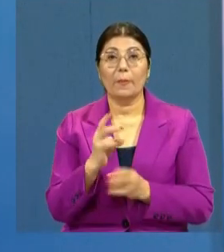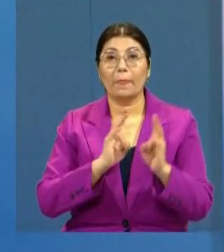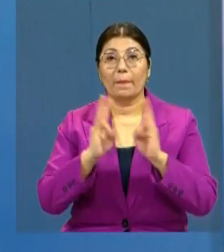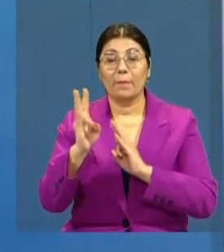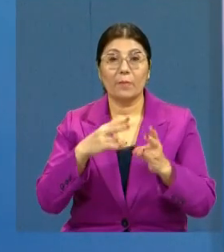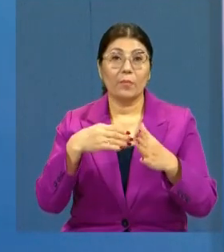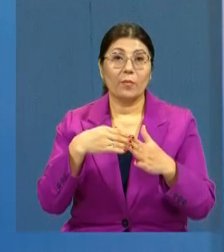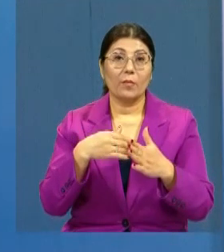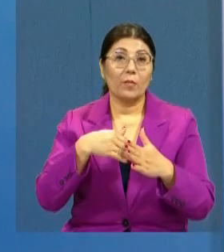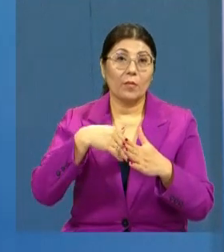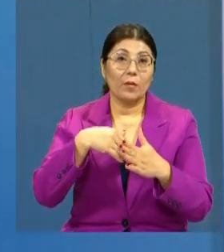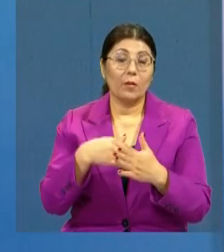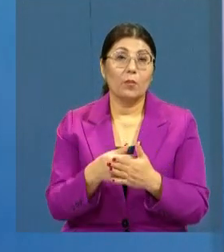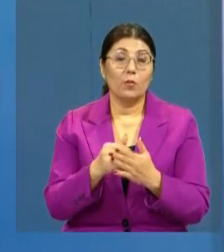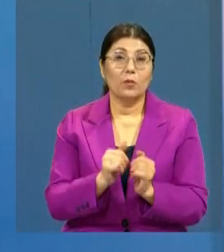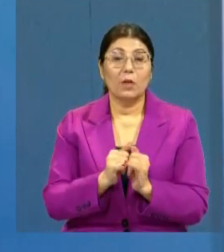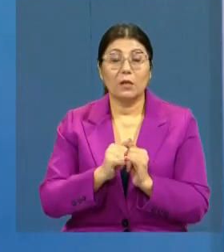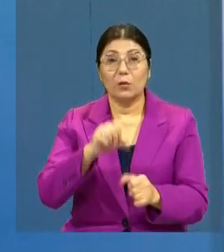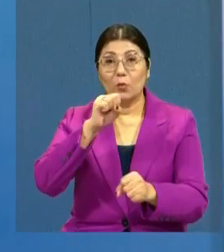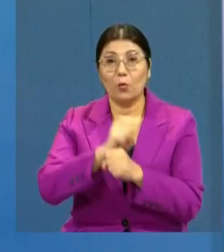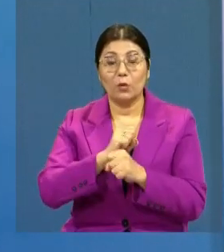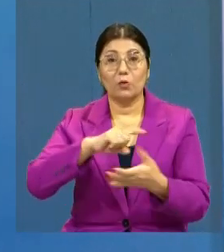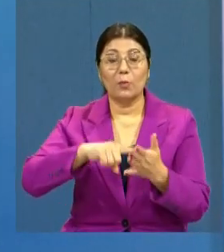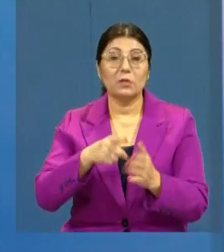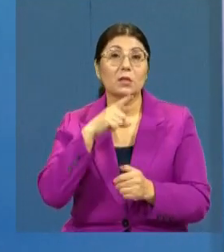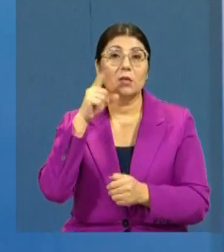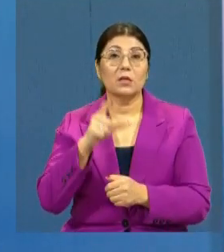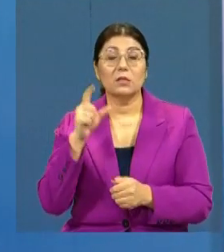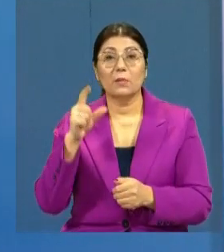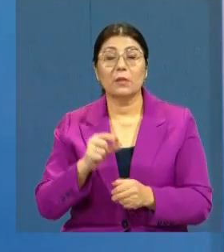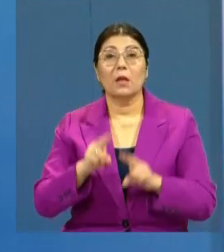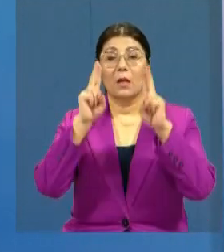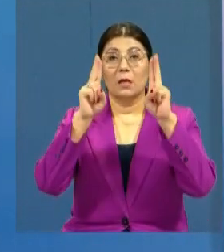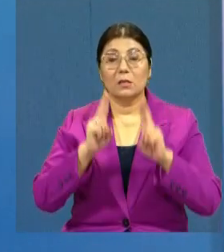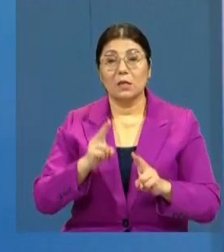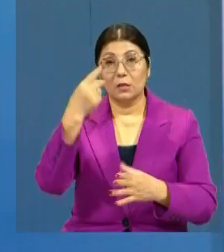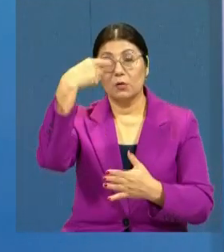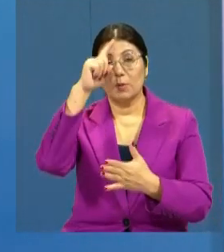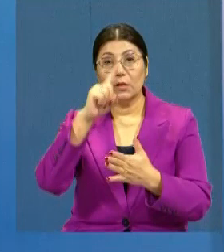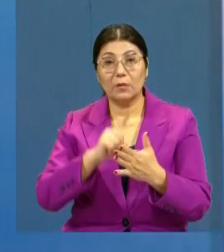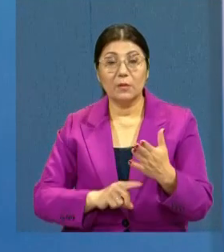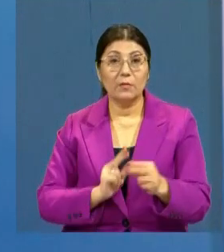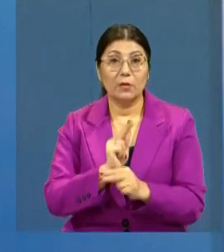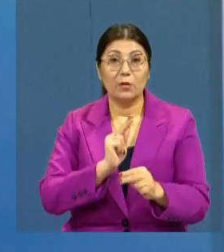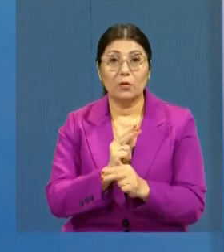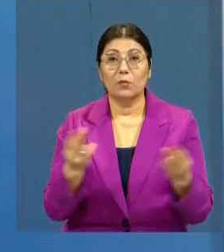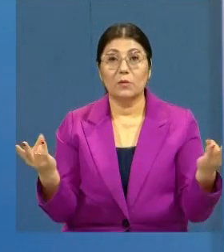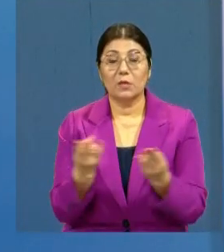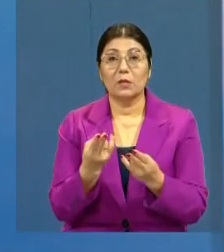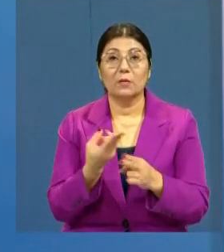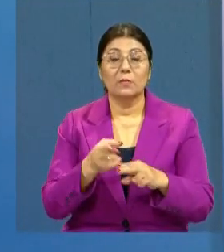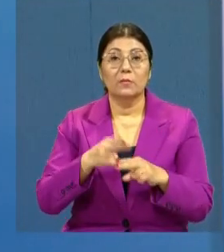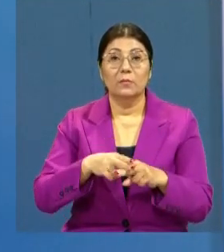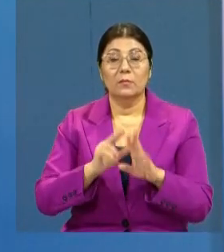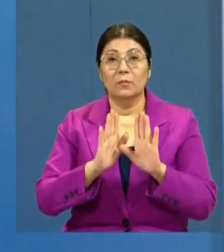мақсатында, оларды көбейтпеу мақсатында біз жастарымыздың бойына салт-дәстүр мен дінді сіңдіруіміз керек. Сонда ғана